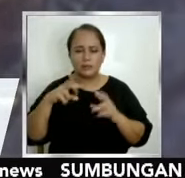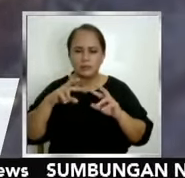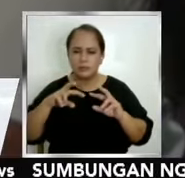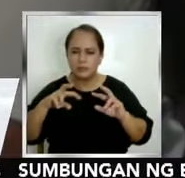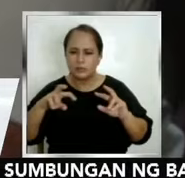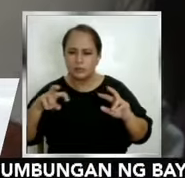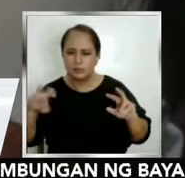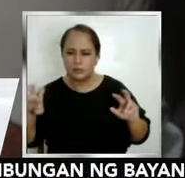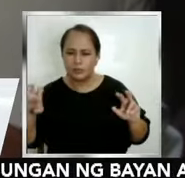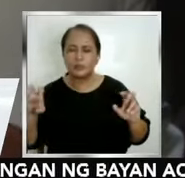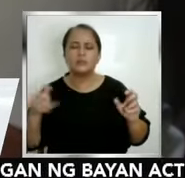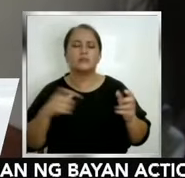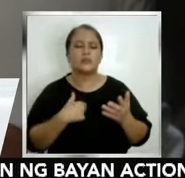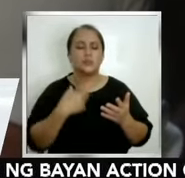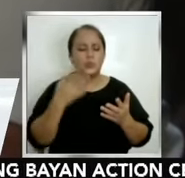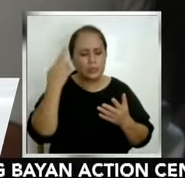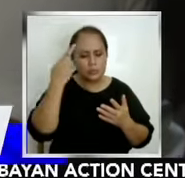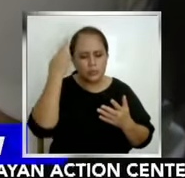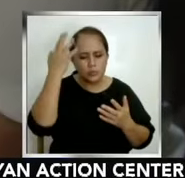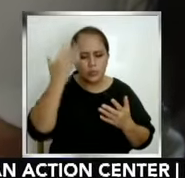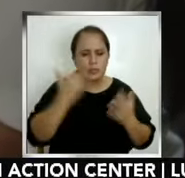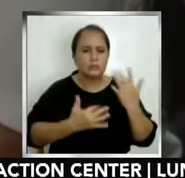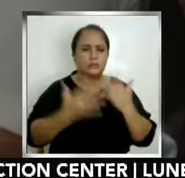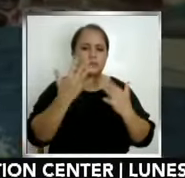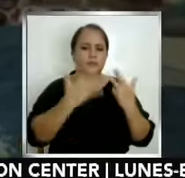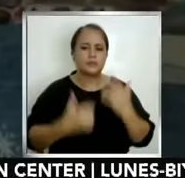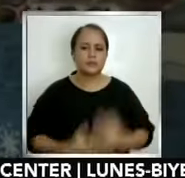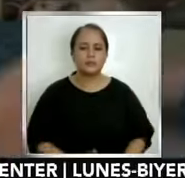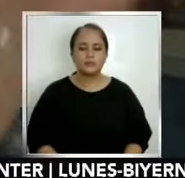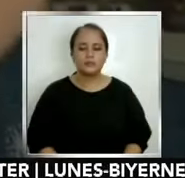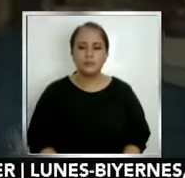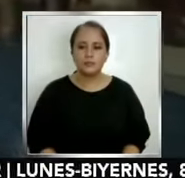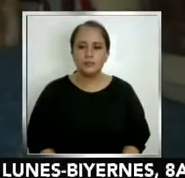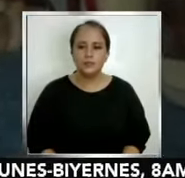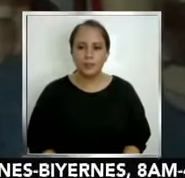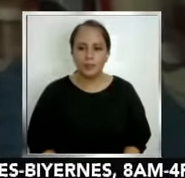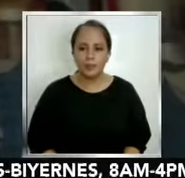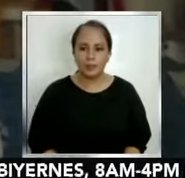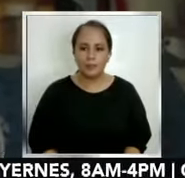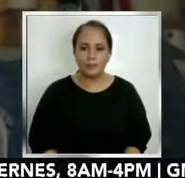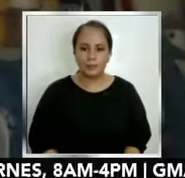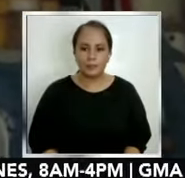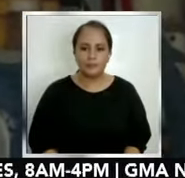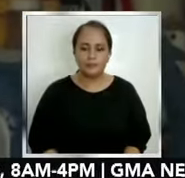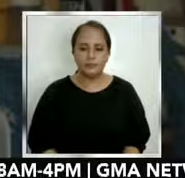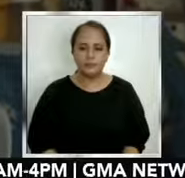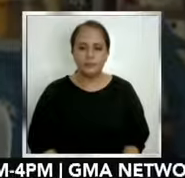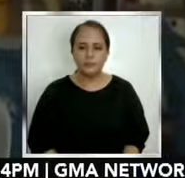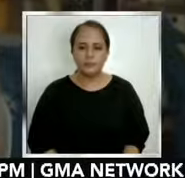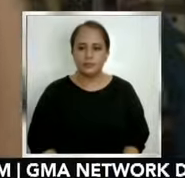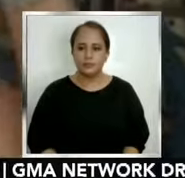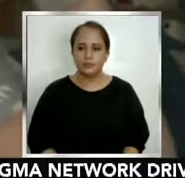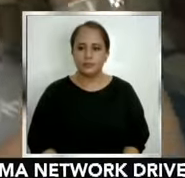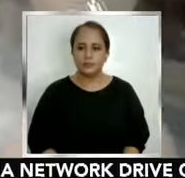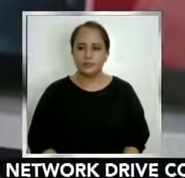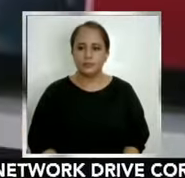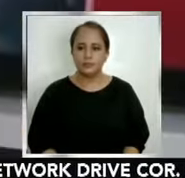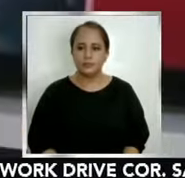sunog. Para sa GMA Integrated News, Mark Salazar, nakatutok 24